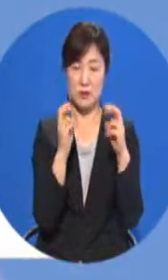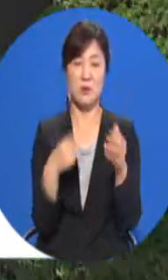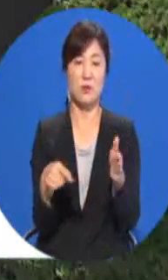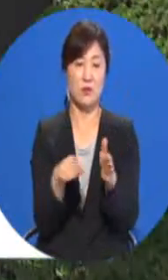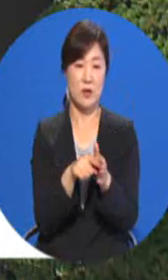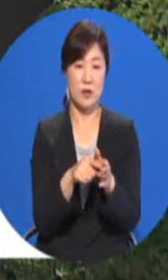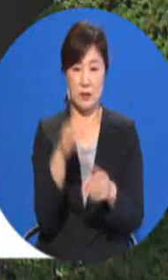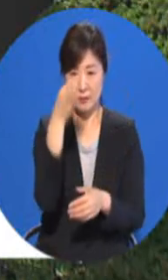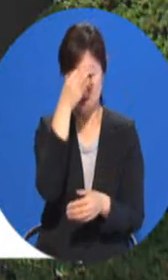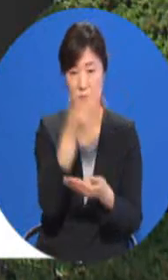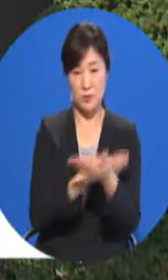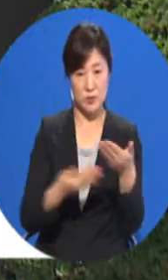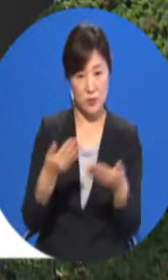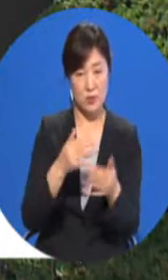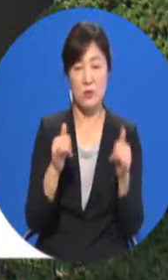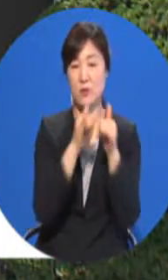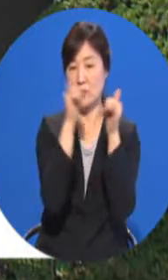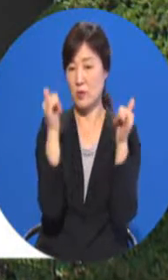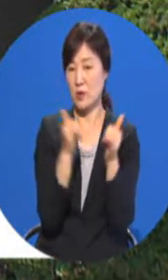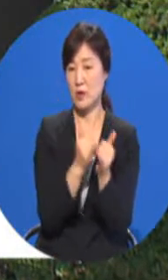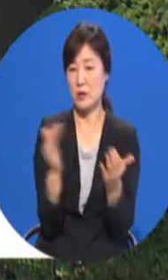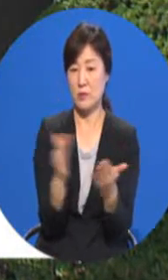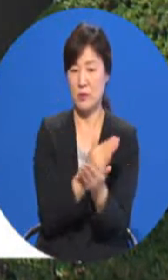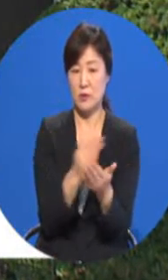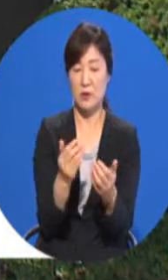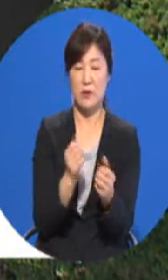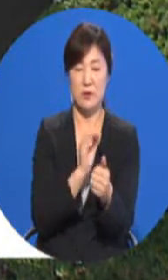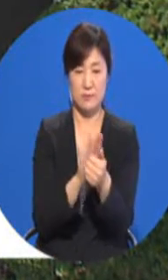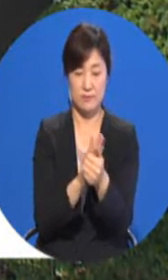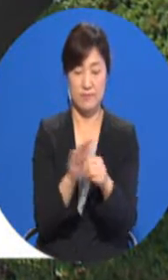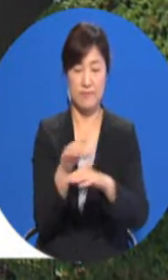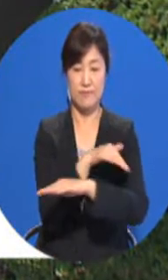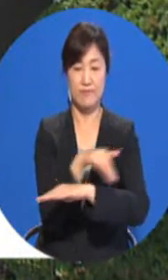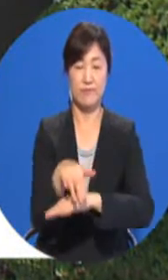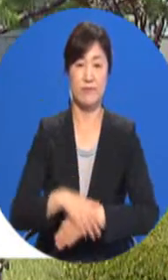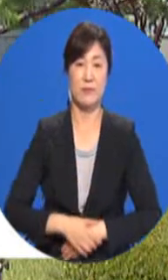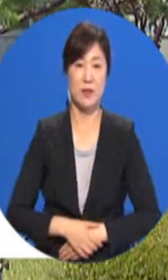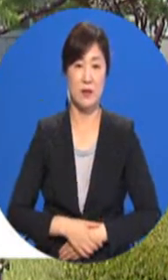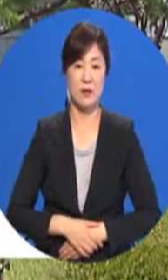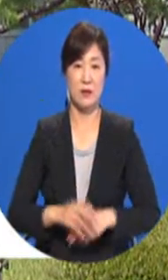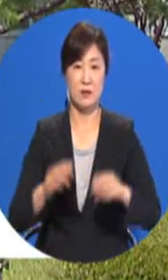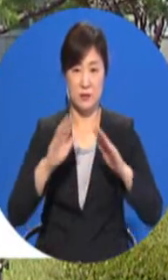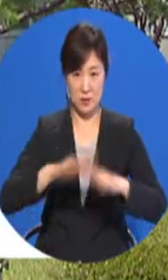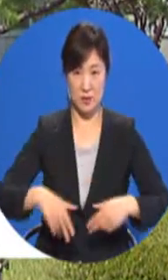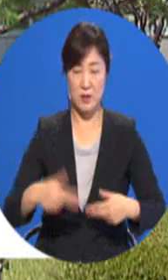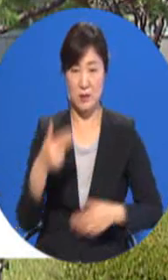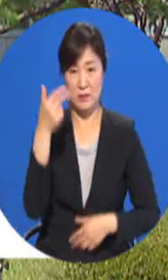사례 분석 등 다양한 활동을 지원할 계획입니다. 전남 테크노파크와